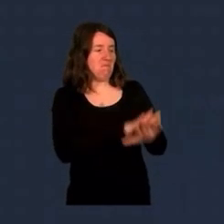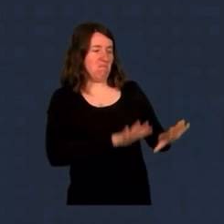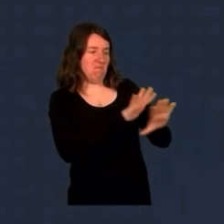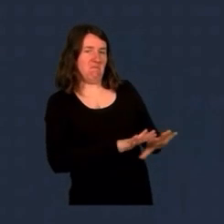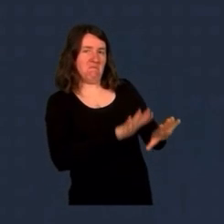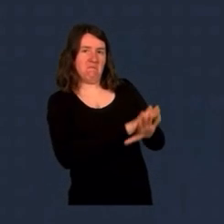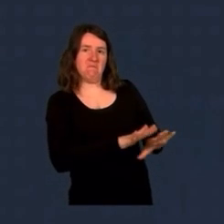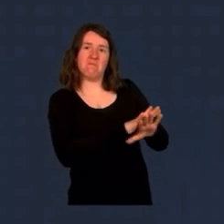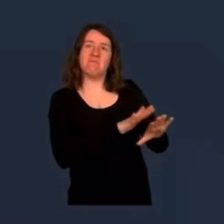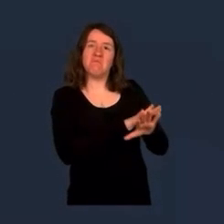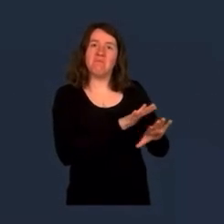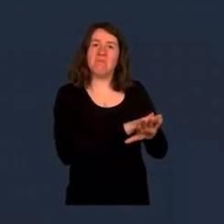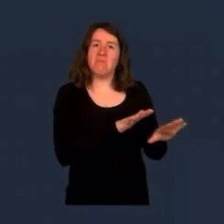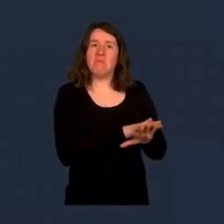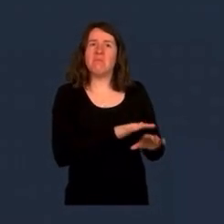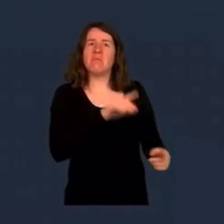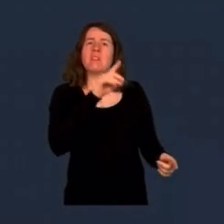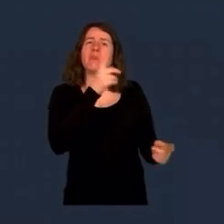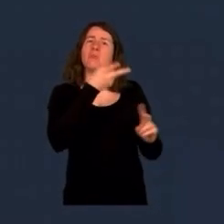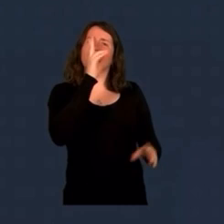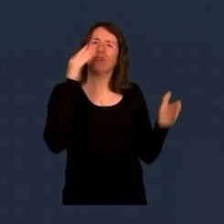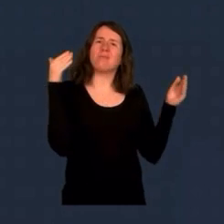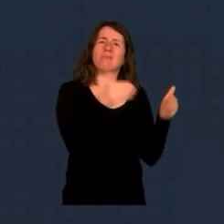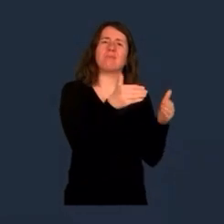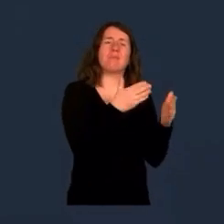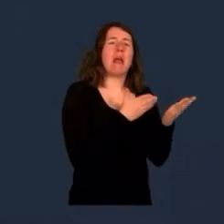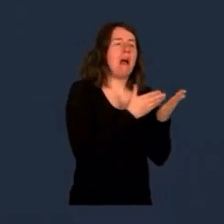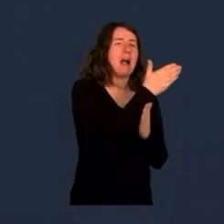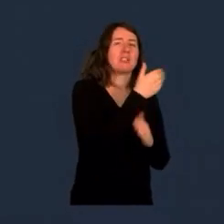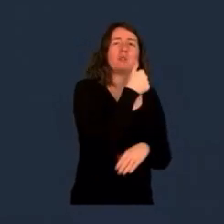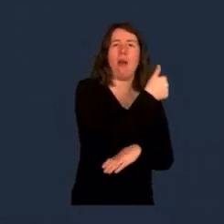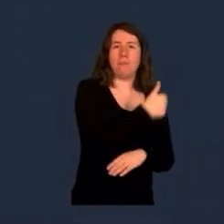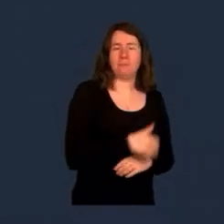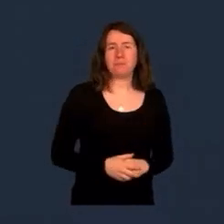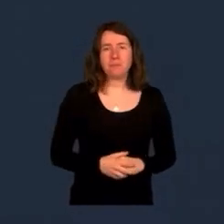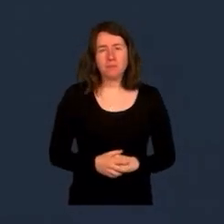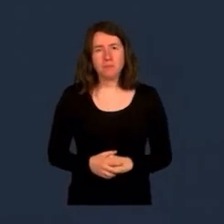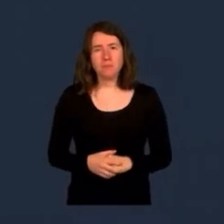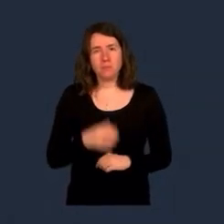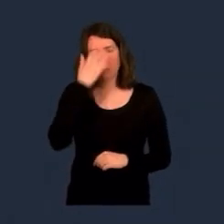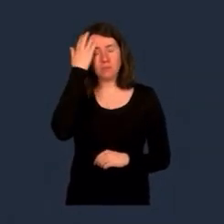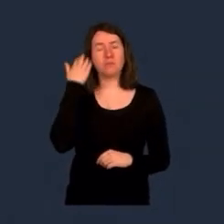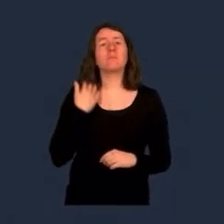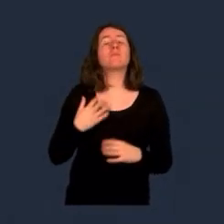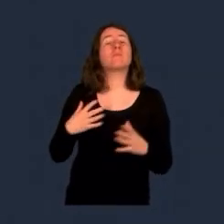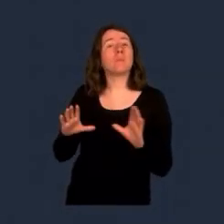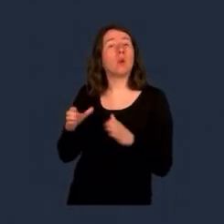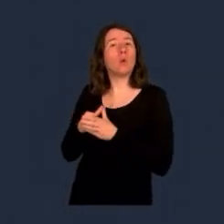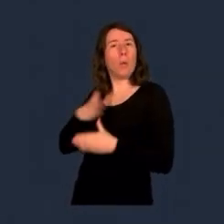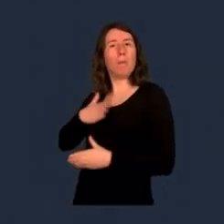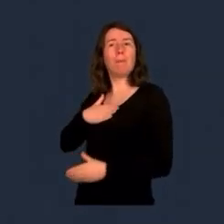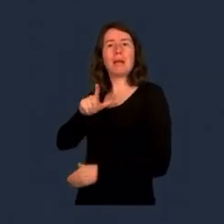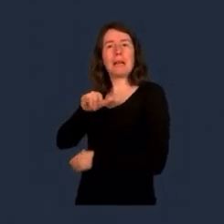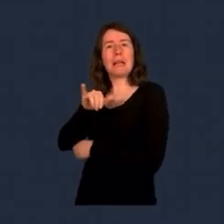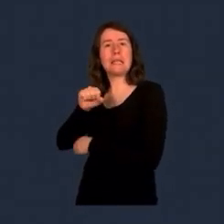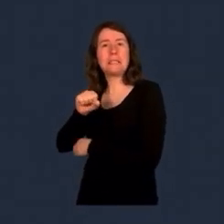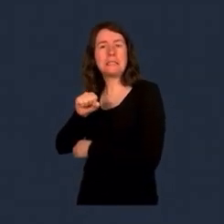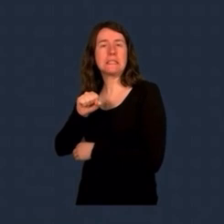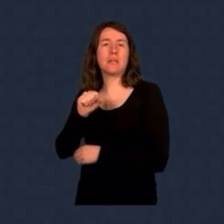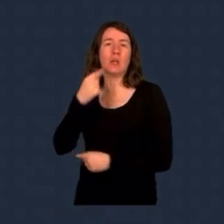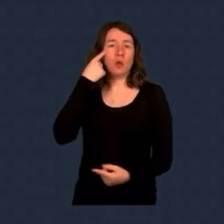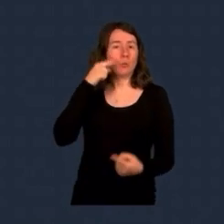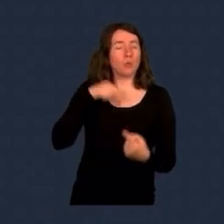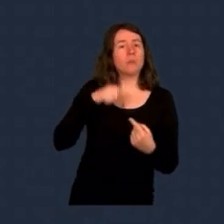en ce qui concerne votre axe 1. Au groupe LIS, nous pensons que les classes